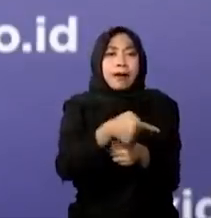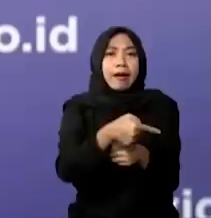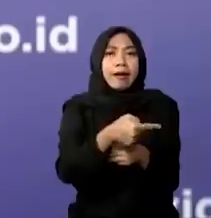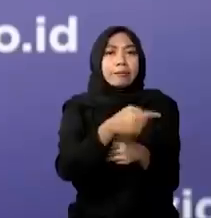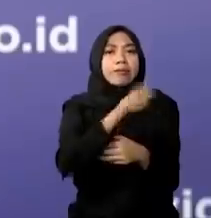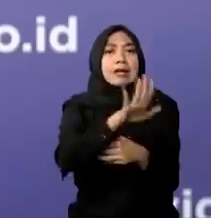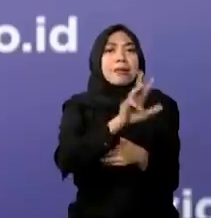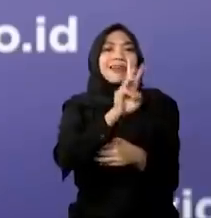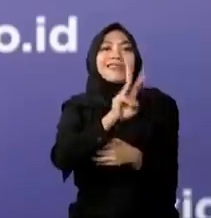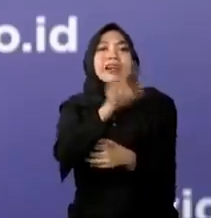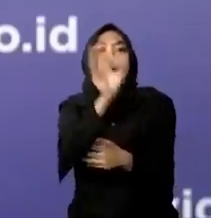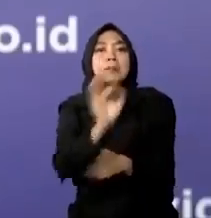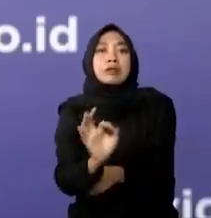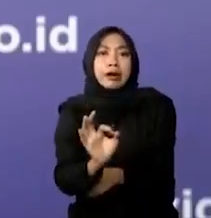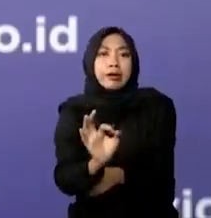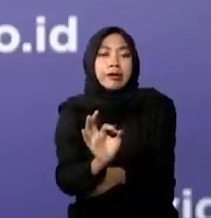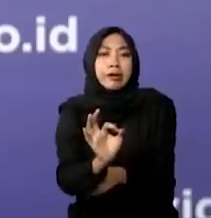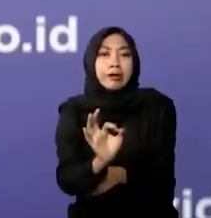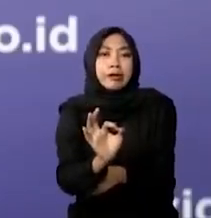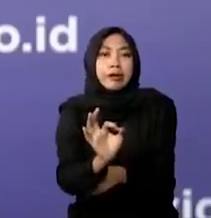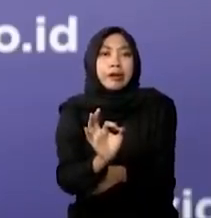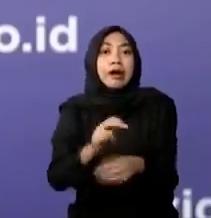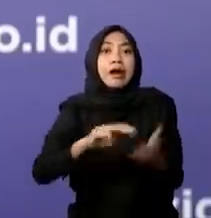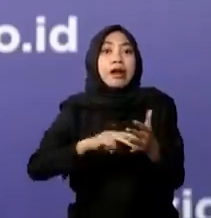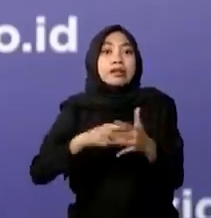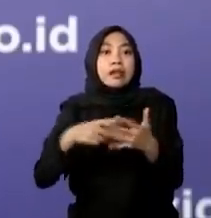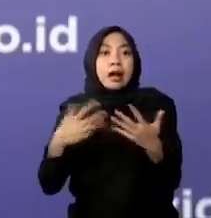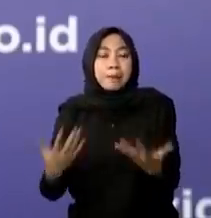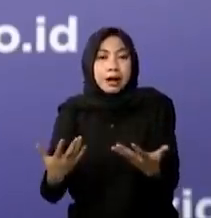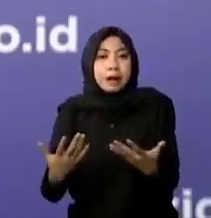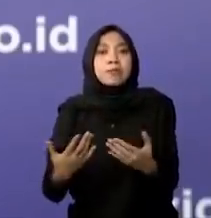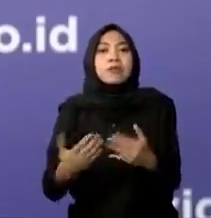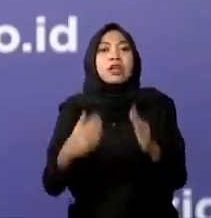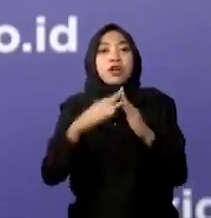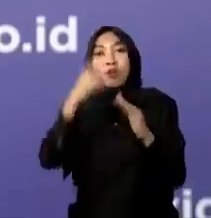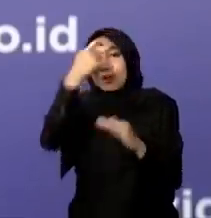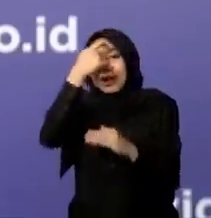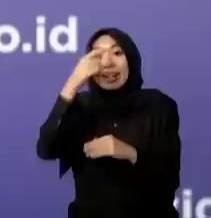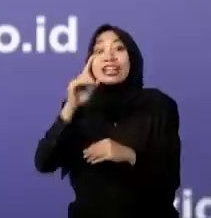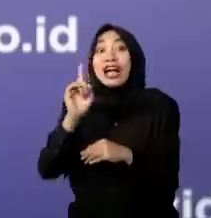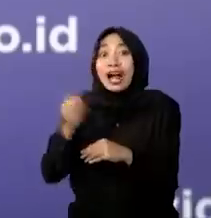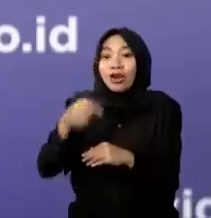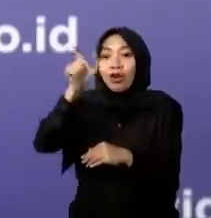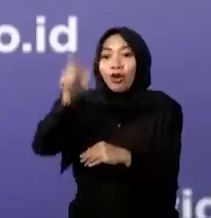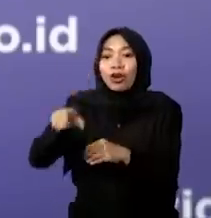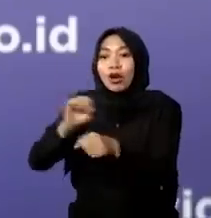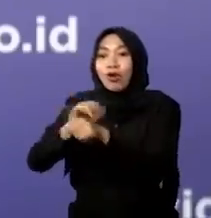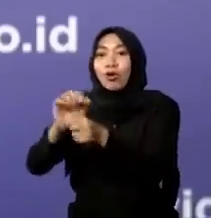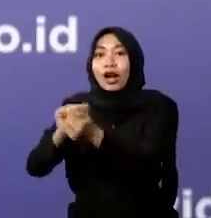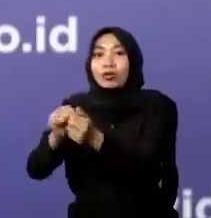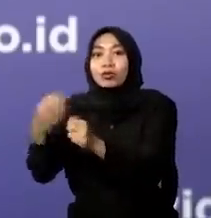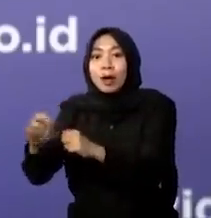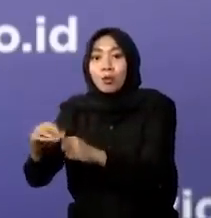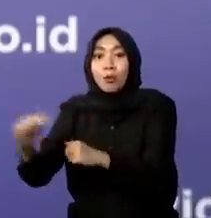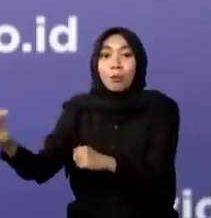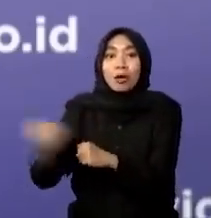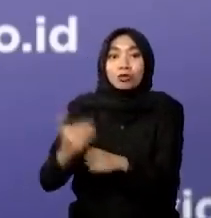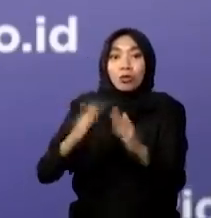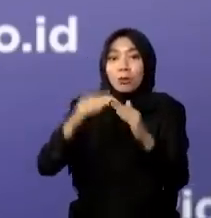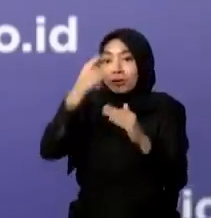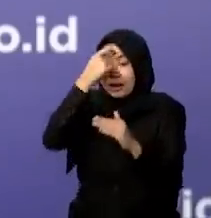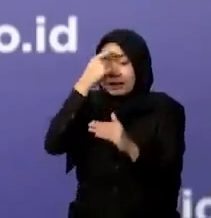53 persen Oleh karena itu kapasitas kita masih cukup namun sekali lagi